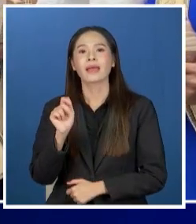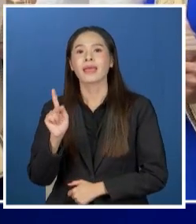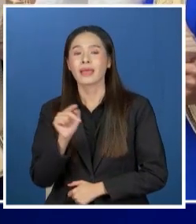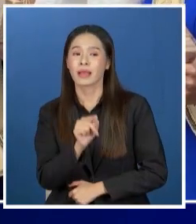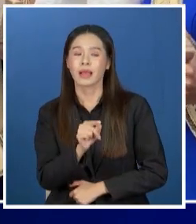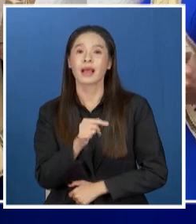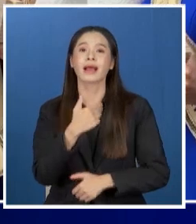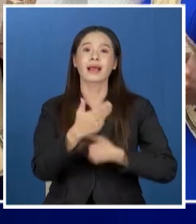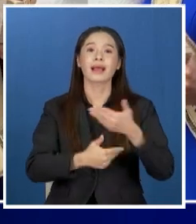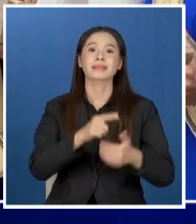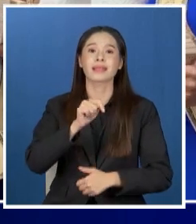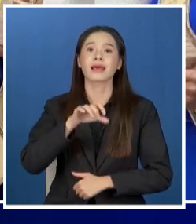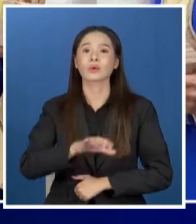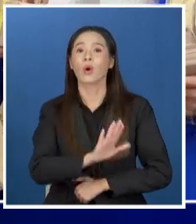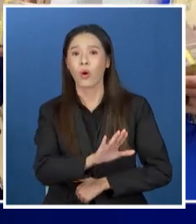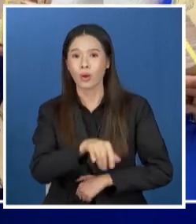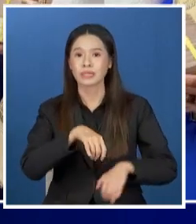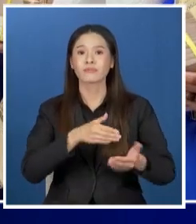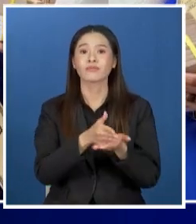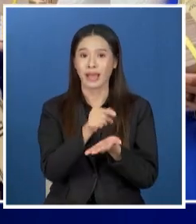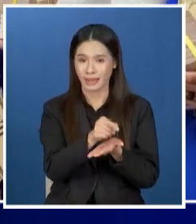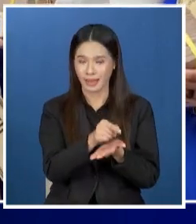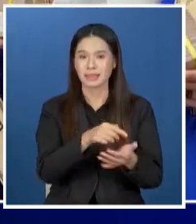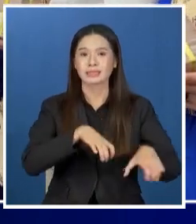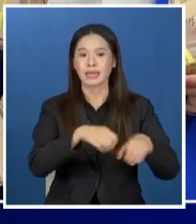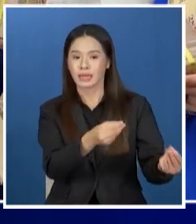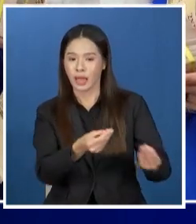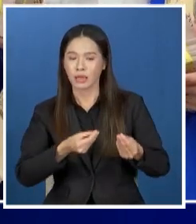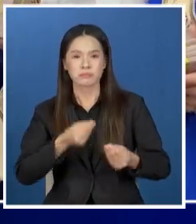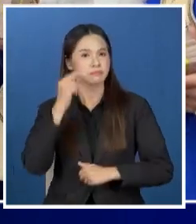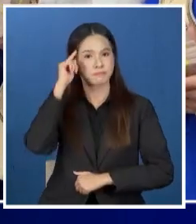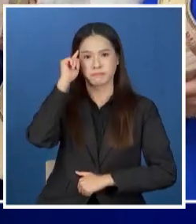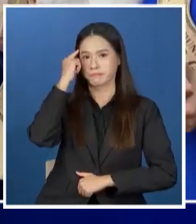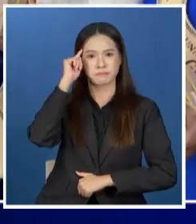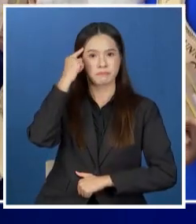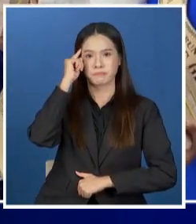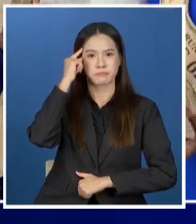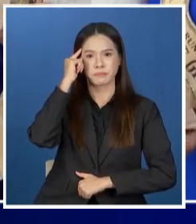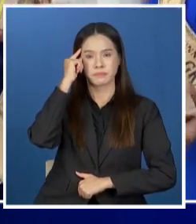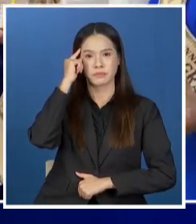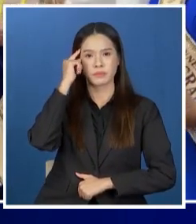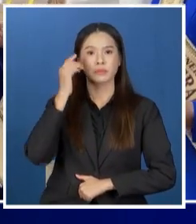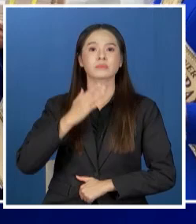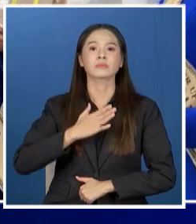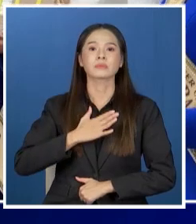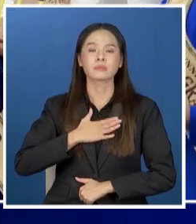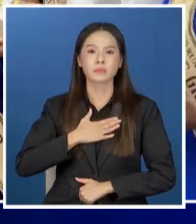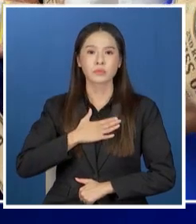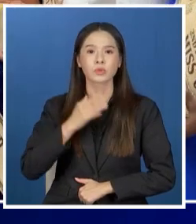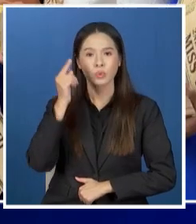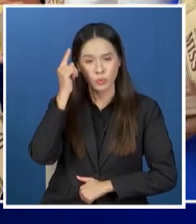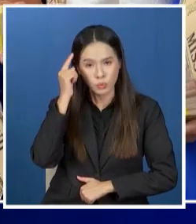างมาร์เก็ตติ้งเป็นคนจัดหามาให้เราเนาะเราไม่รู้แต่ว่าโอเคตรงนั้นในส่วนตรงนั้นอะวี